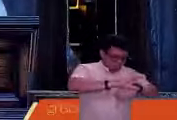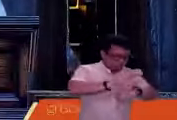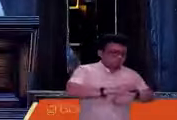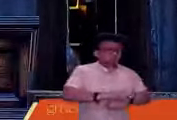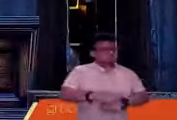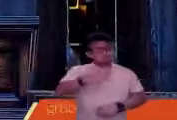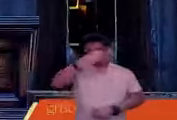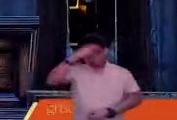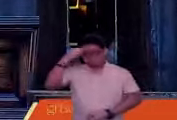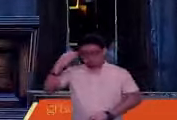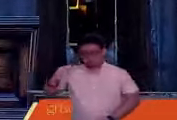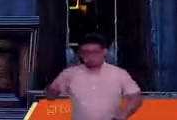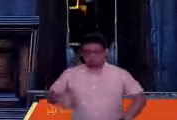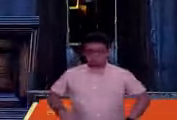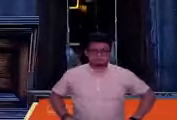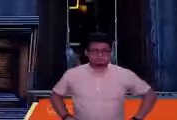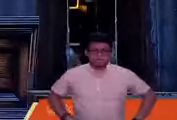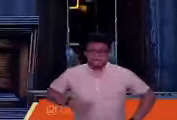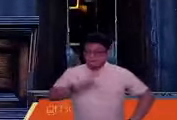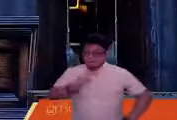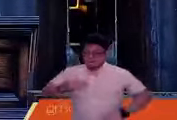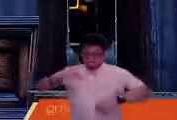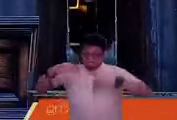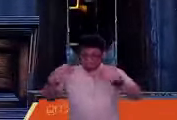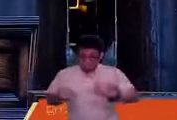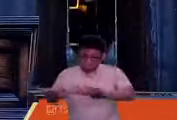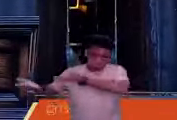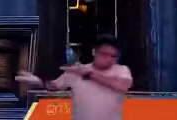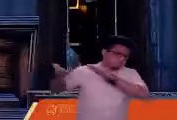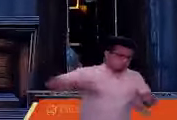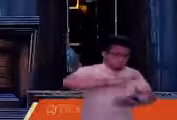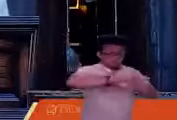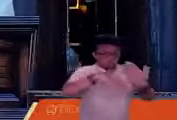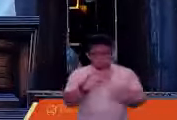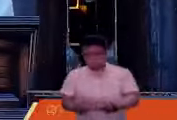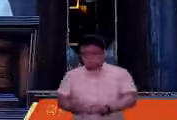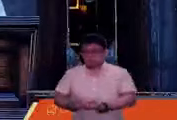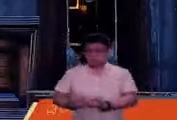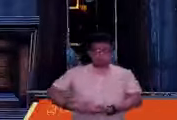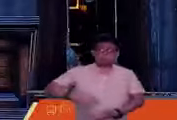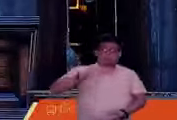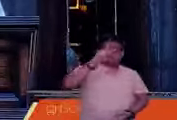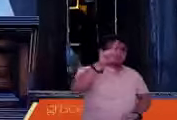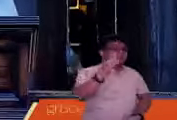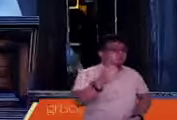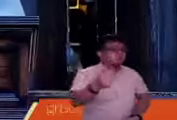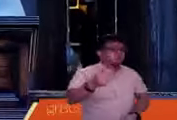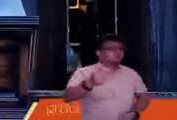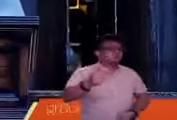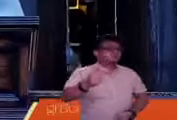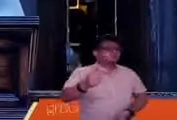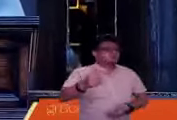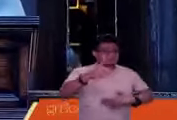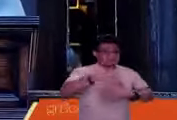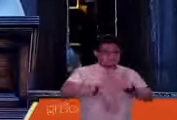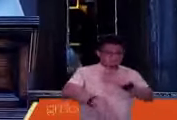Unya minsan, bring ye therefore all your tithes into the storehouse. Taguon lang gihapon ilang tithes, mga